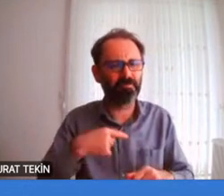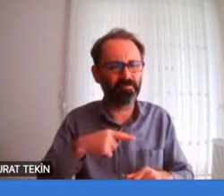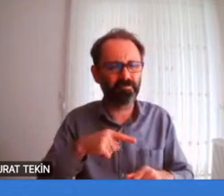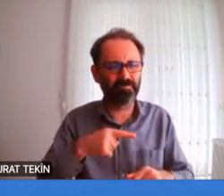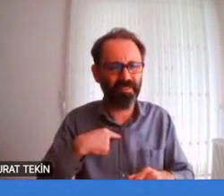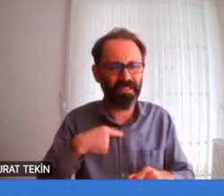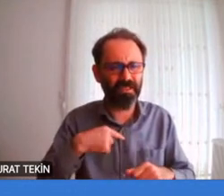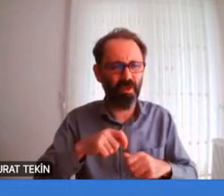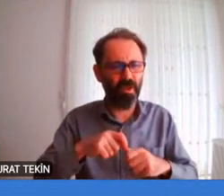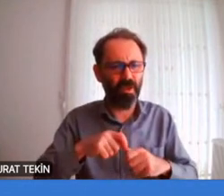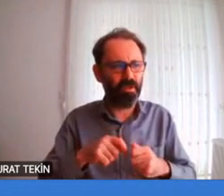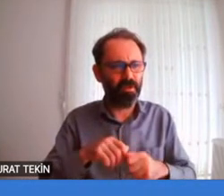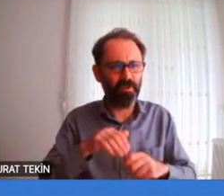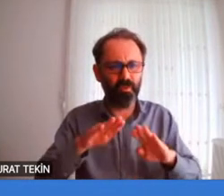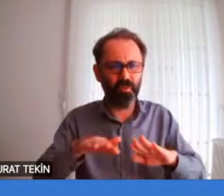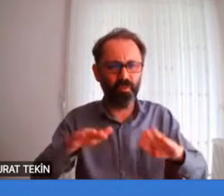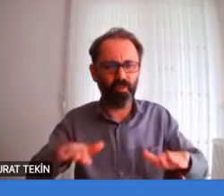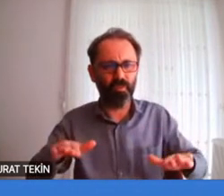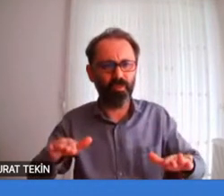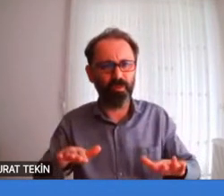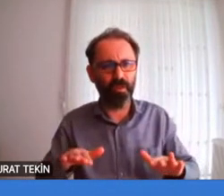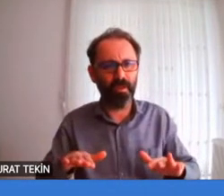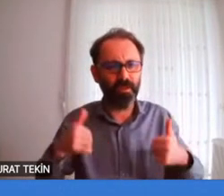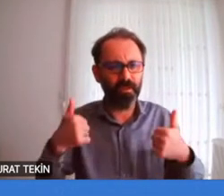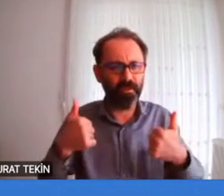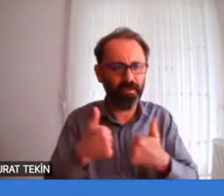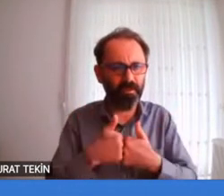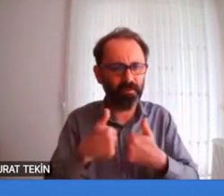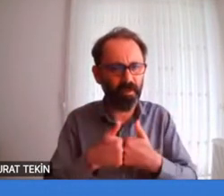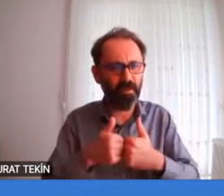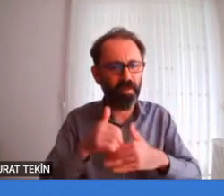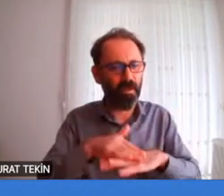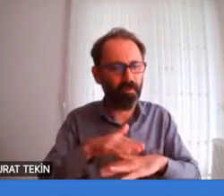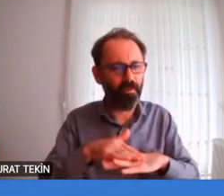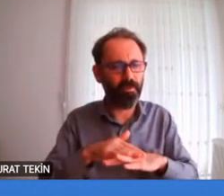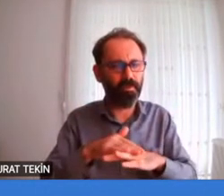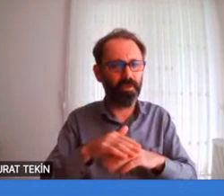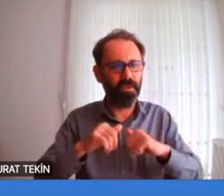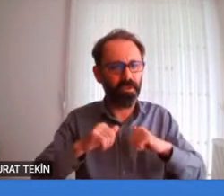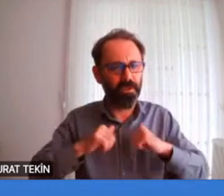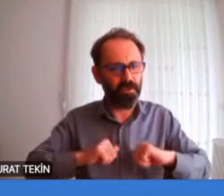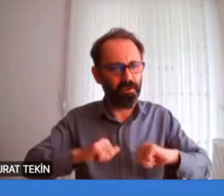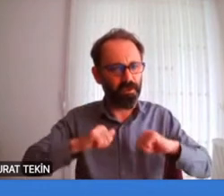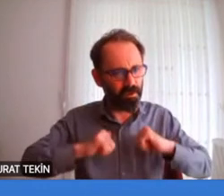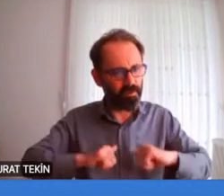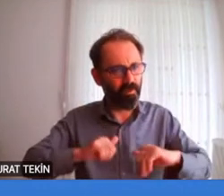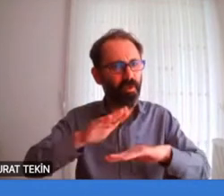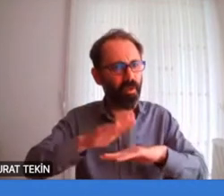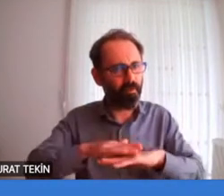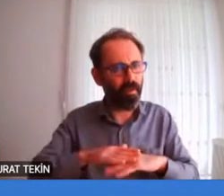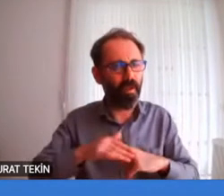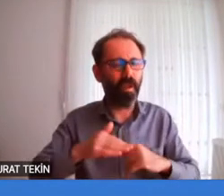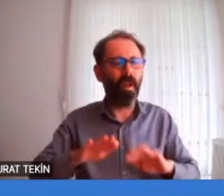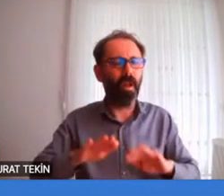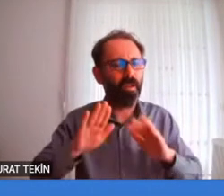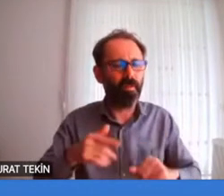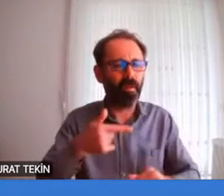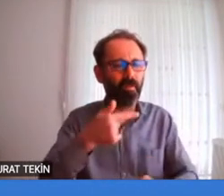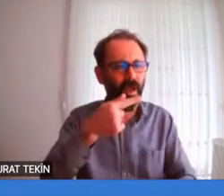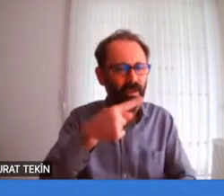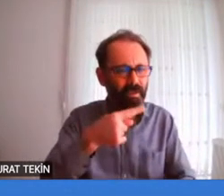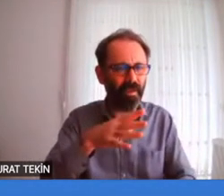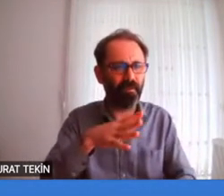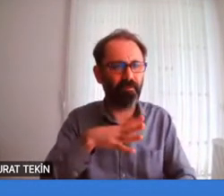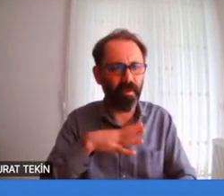taraf var. Herkesin bir oyun şekli, bir sistem var. Önce sporcunun kendini tanımasını sağlar. Yani çocuk bilecek